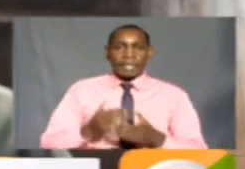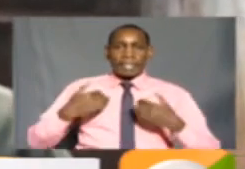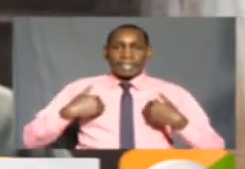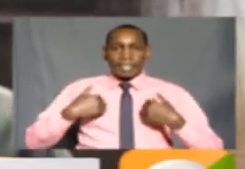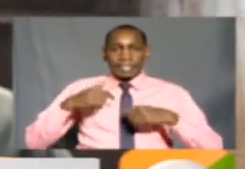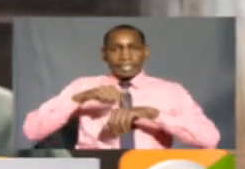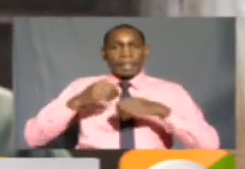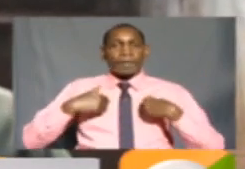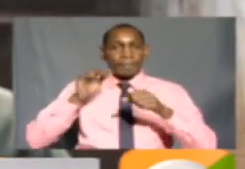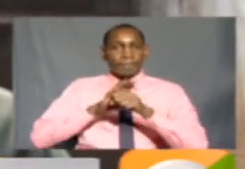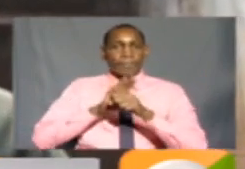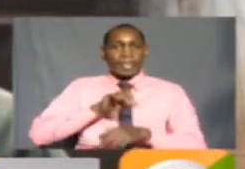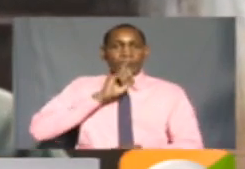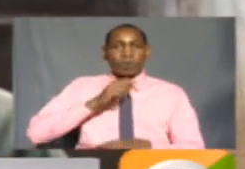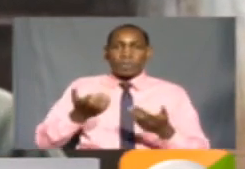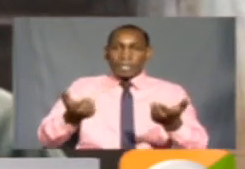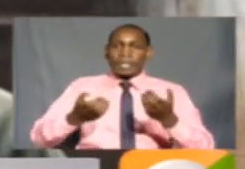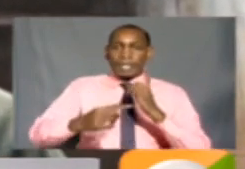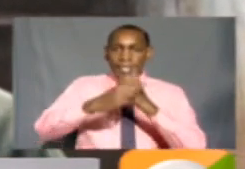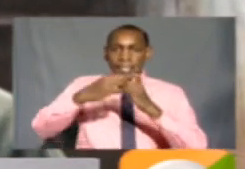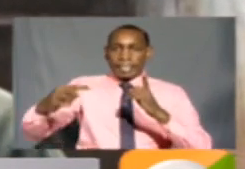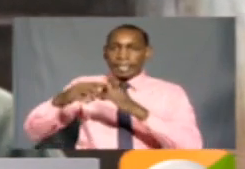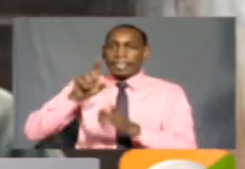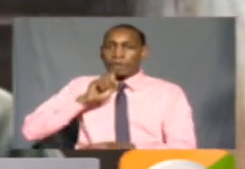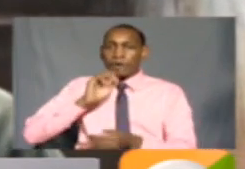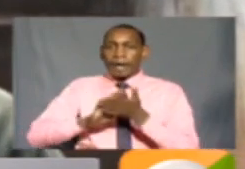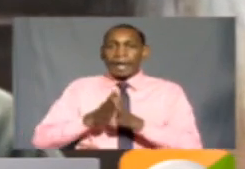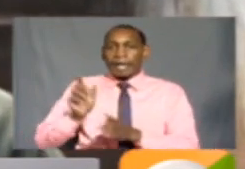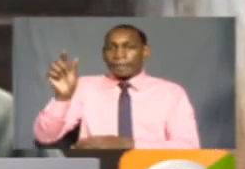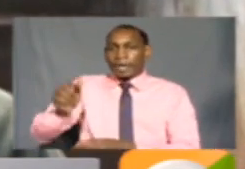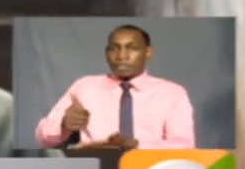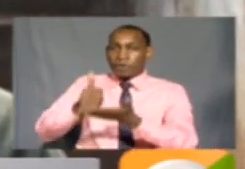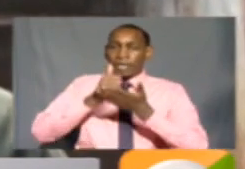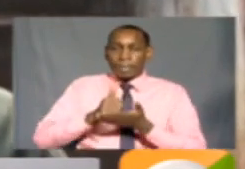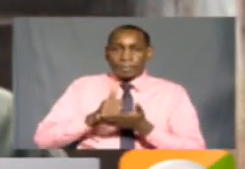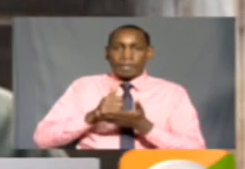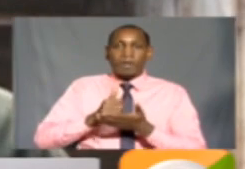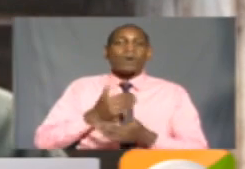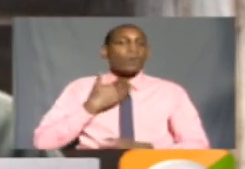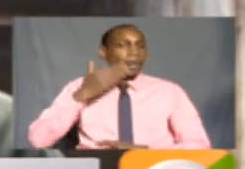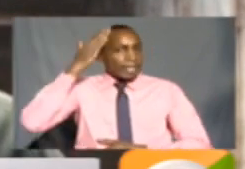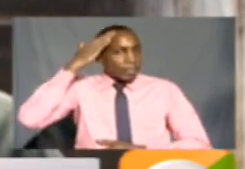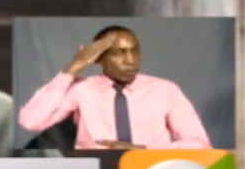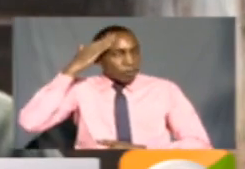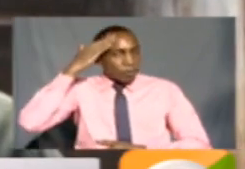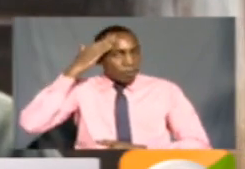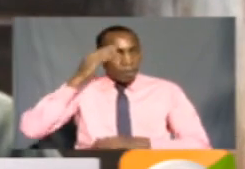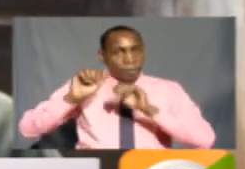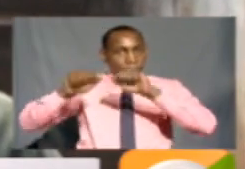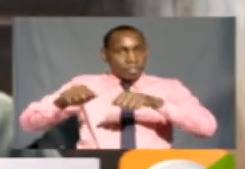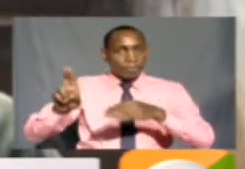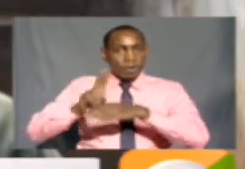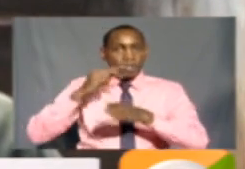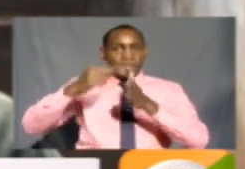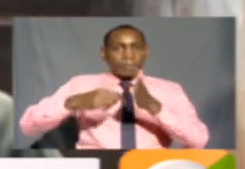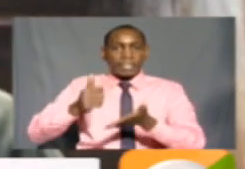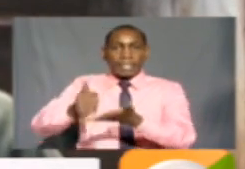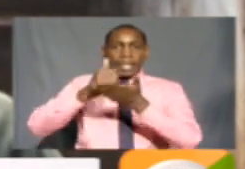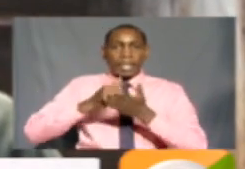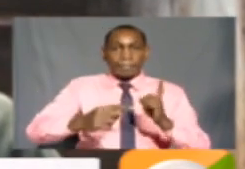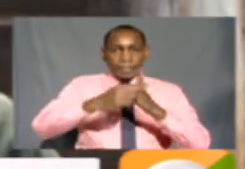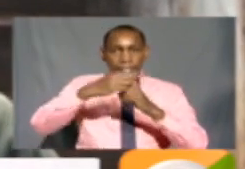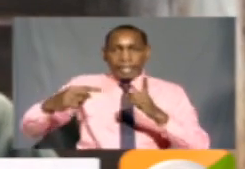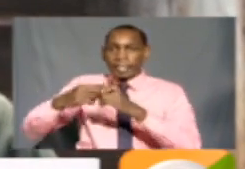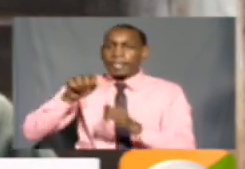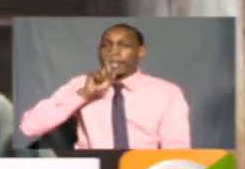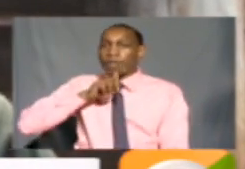mingi nahitaji labda kuchinja kuku na sina mtu wa kunisaidia, hapo ndipo nilitaka kujua naweza tumia mashine nisaidie kuchinja kuku.